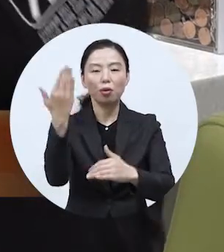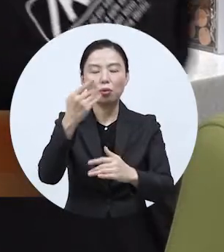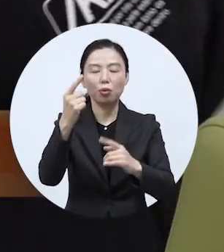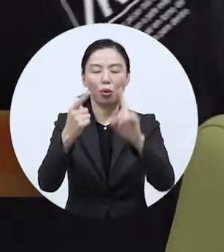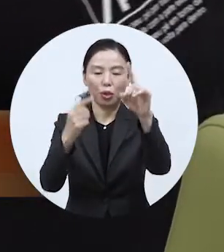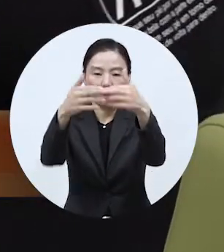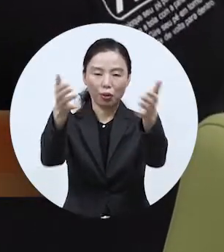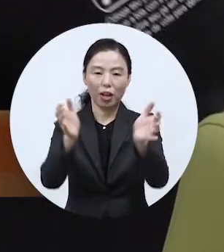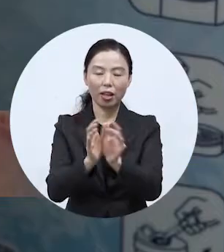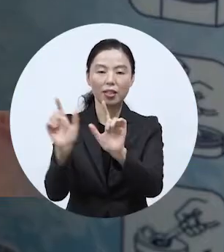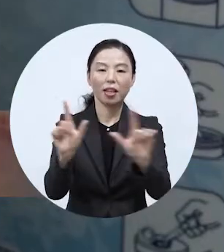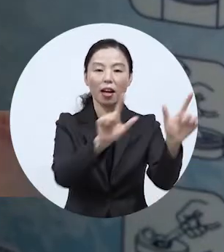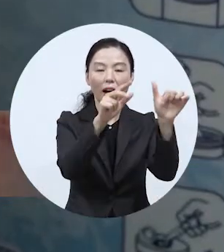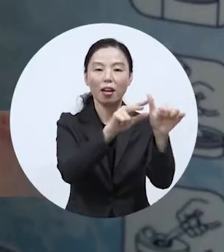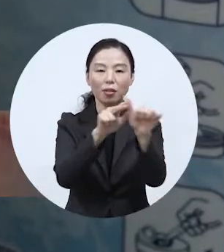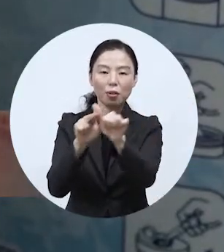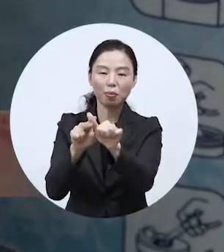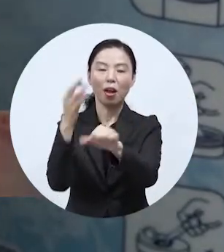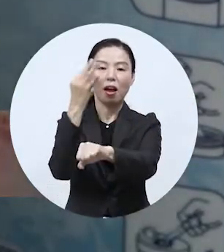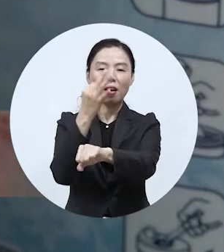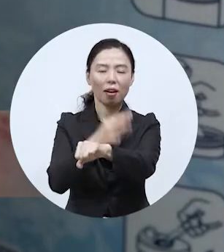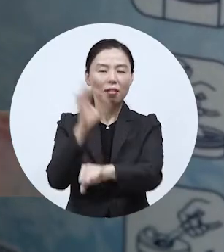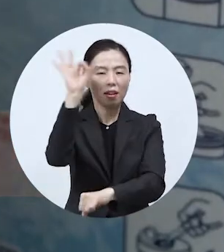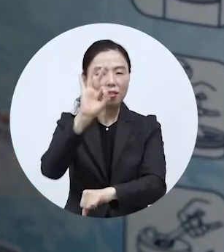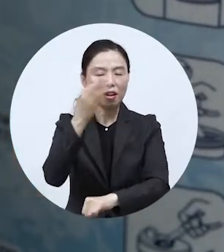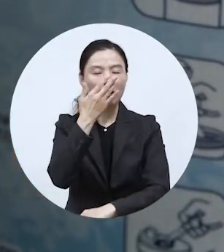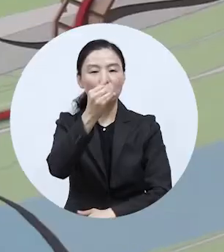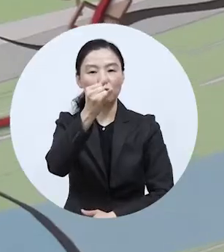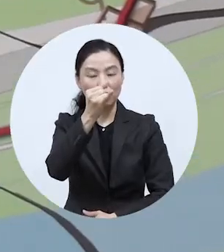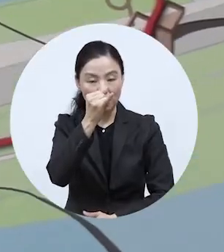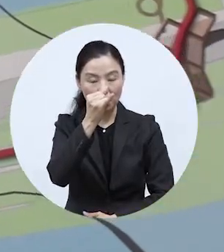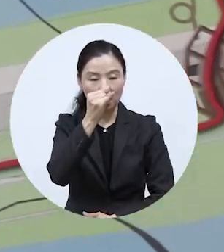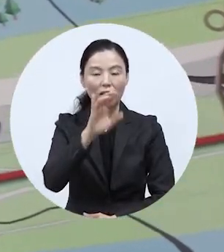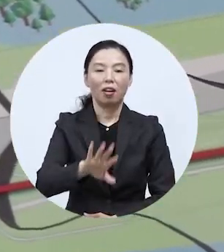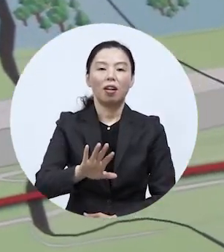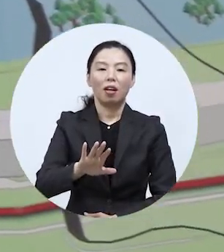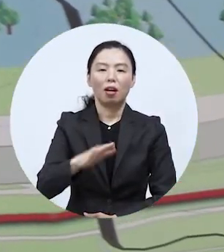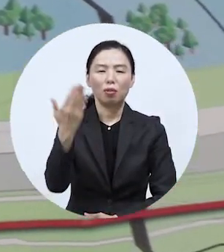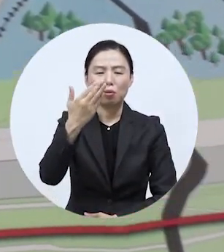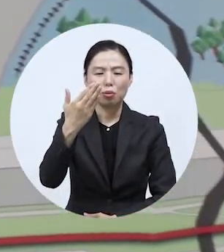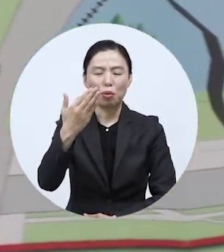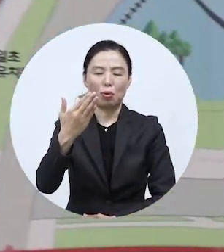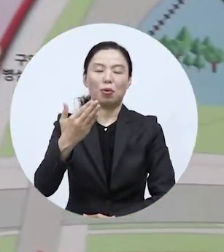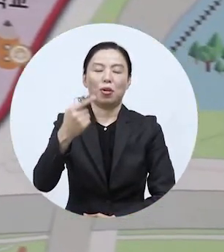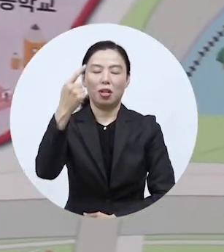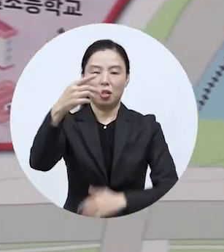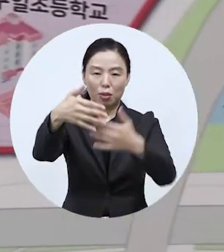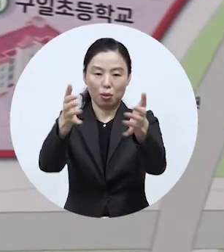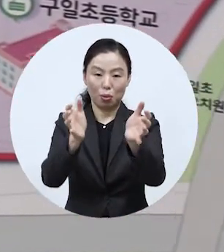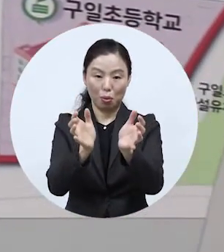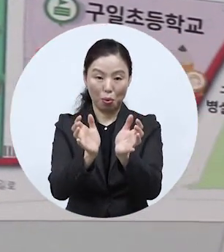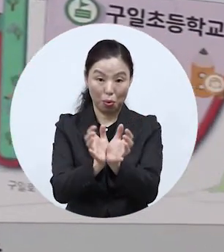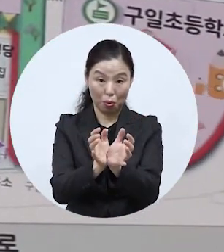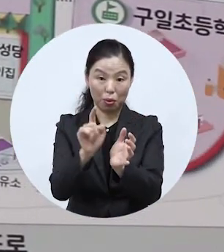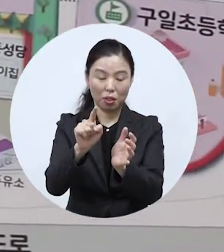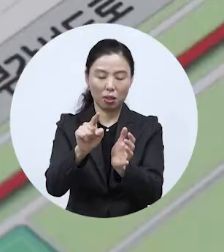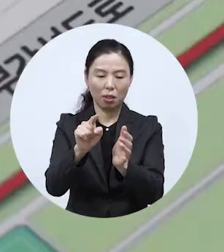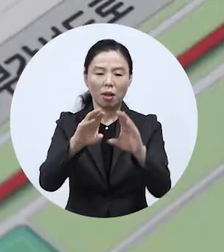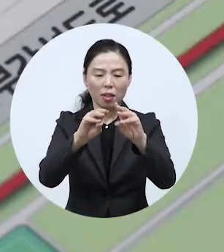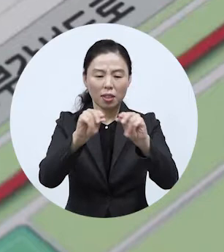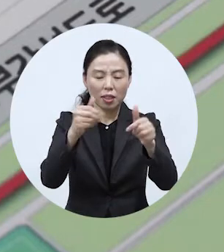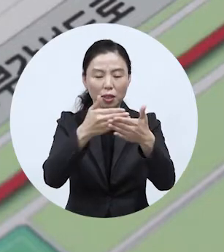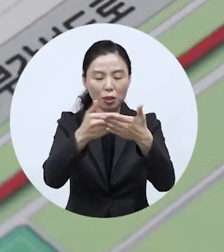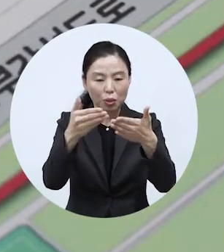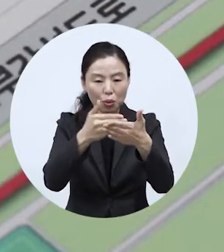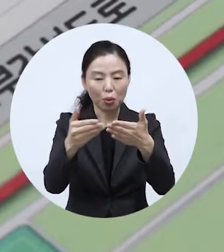1동 에 대한 생활정보 를 편하게 찾아볼 수 있도록 제작되었는데요 구로 1동 마을 길라잡이 에는 지도를 비롯해